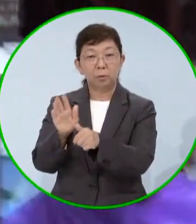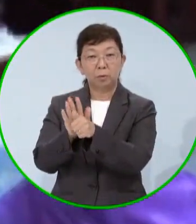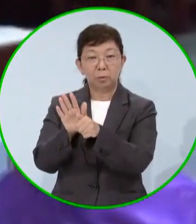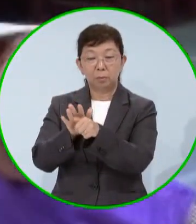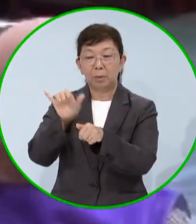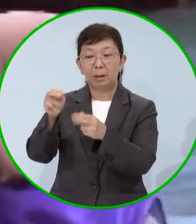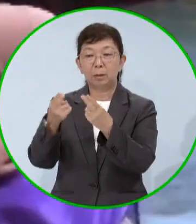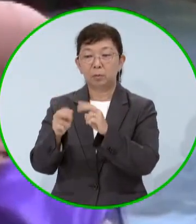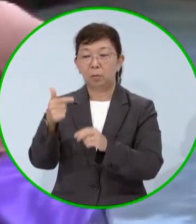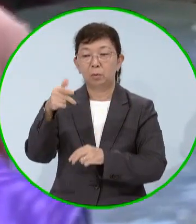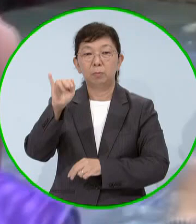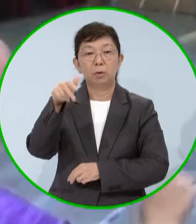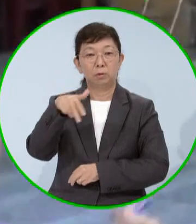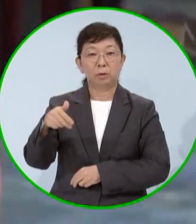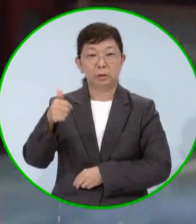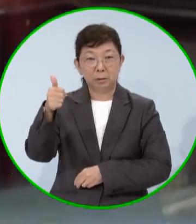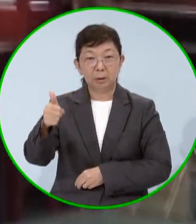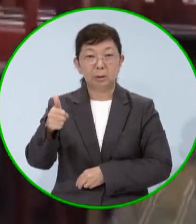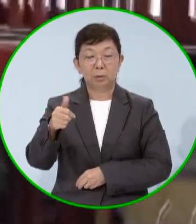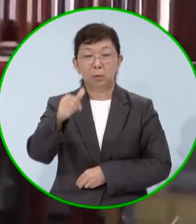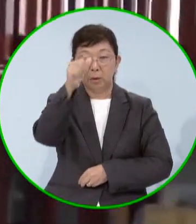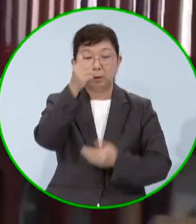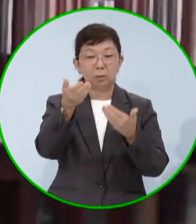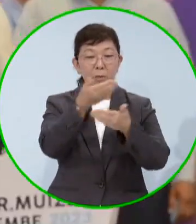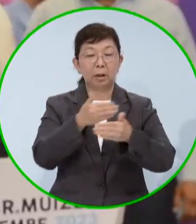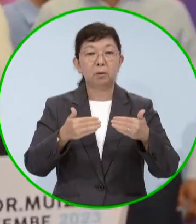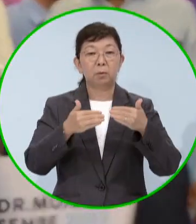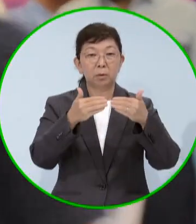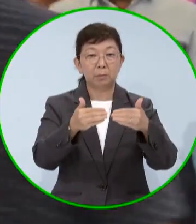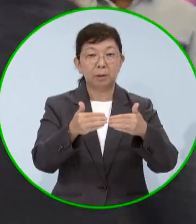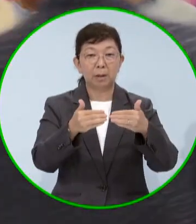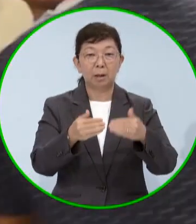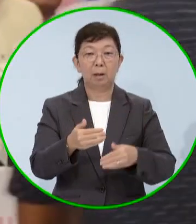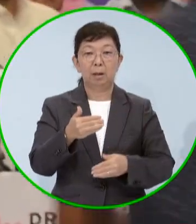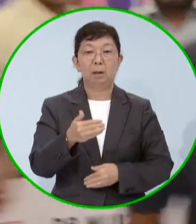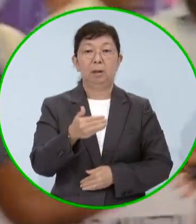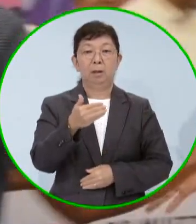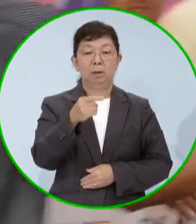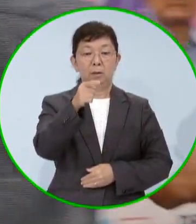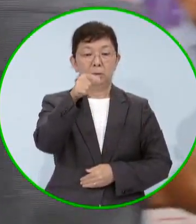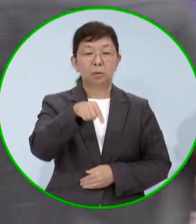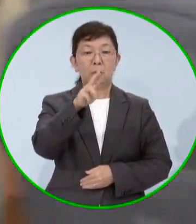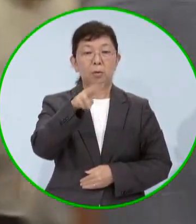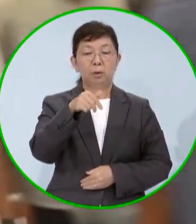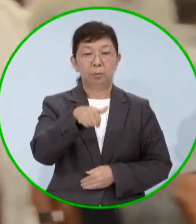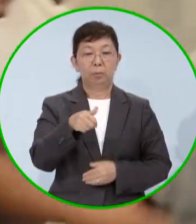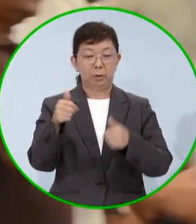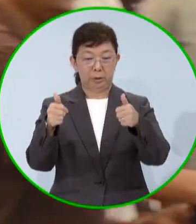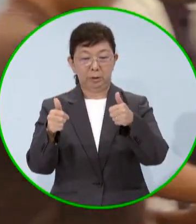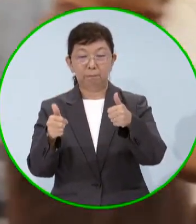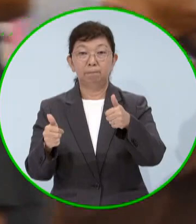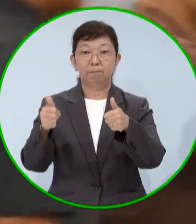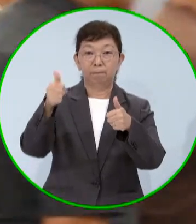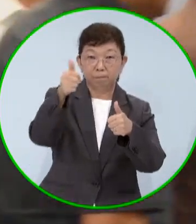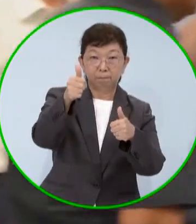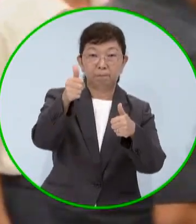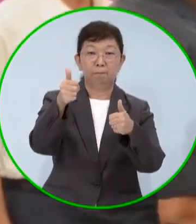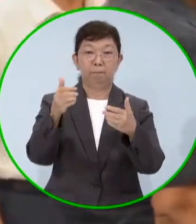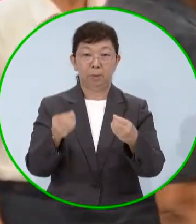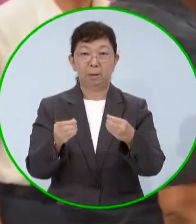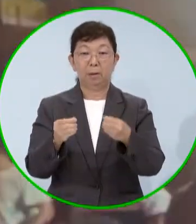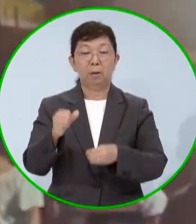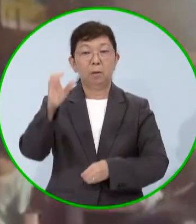無実氏が勝利し新インド外交を進めた与党の現職総理夫氏を下しました